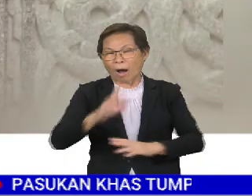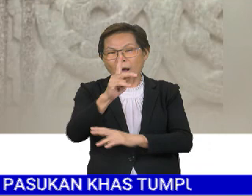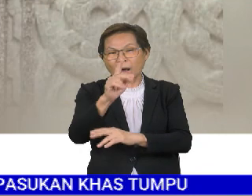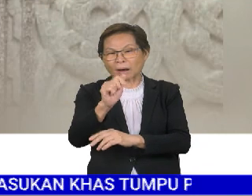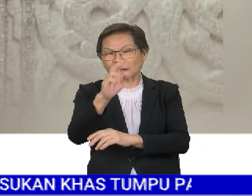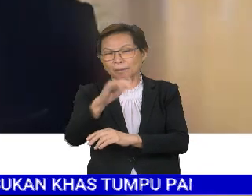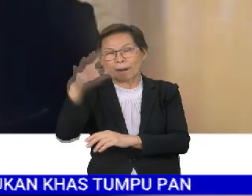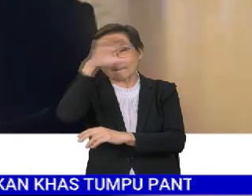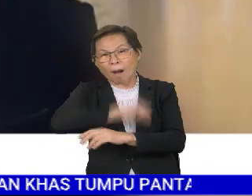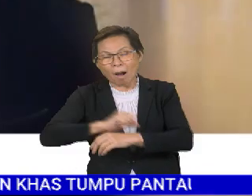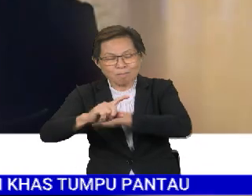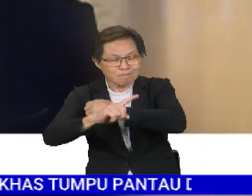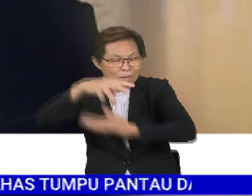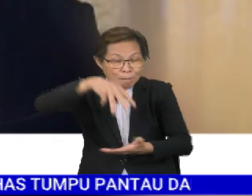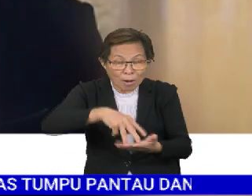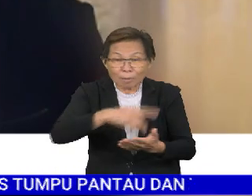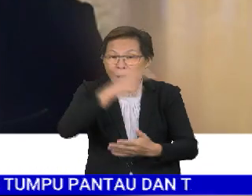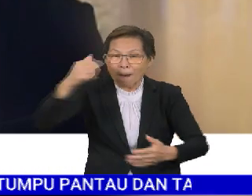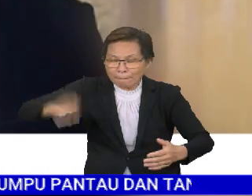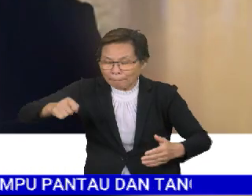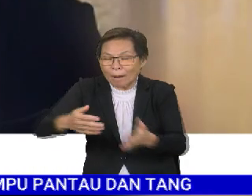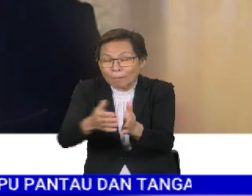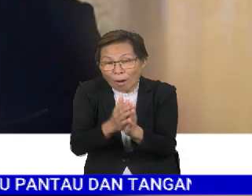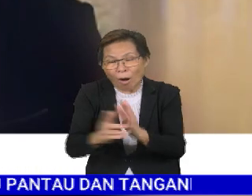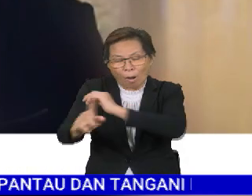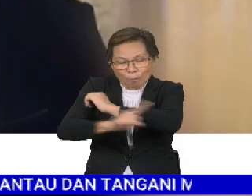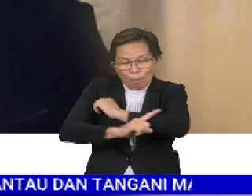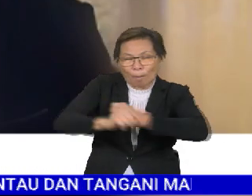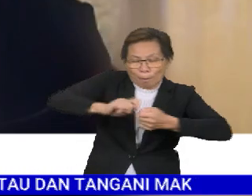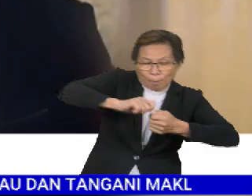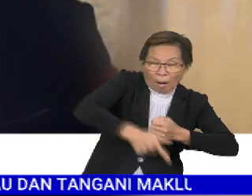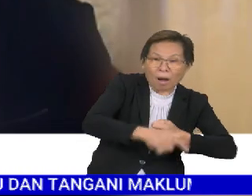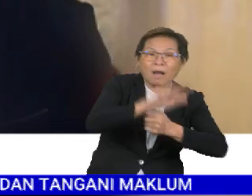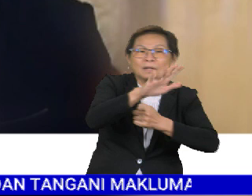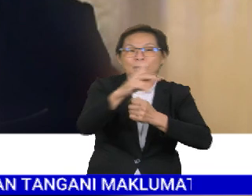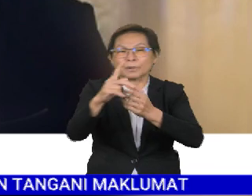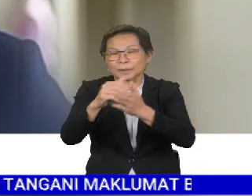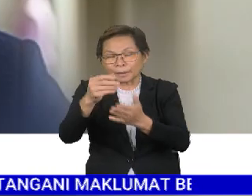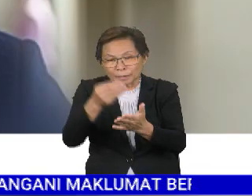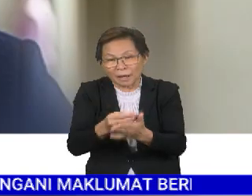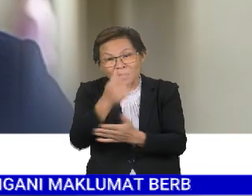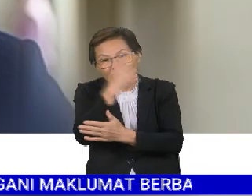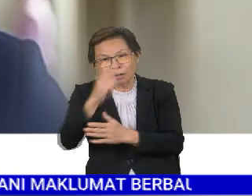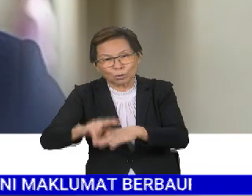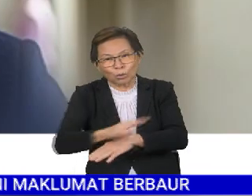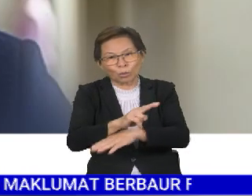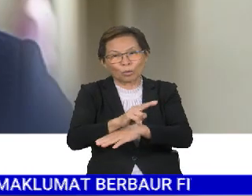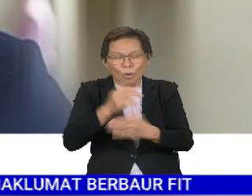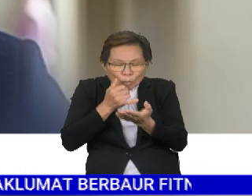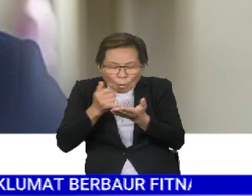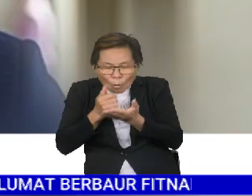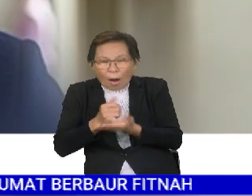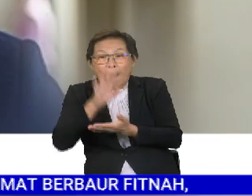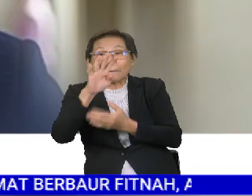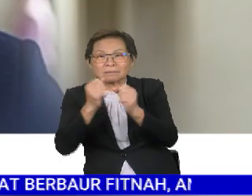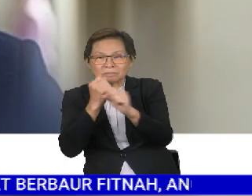Zahari terlepas hukuman penjara apabila Mahkamah Rayuan mengenakan hukuman denda RM5,000 kerana menggunakan dadah